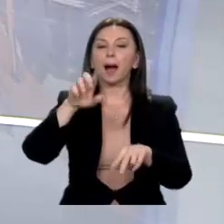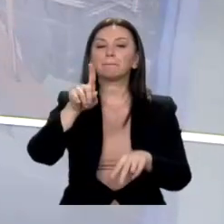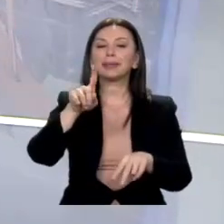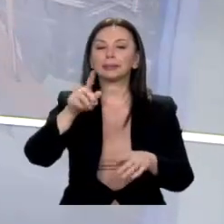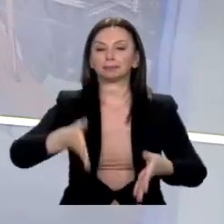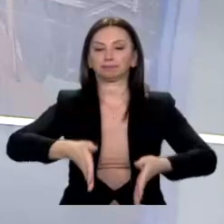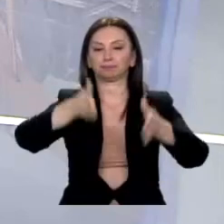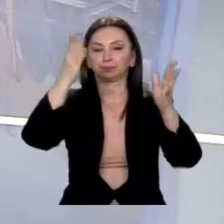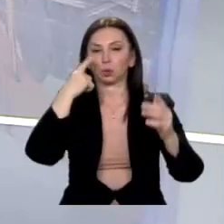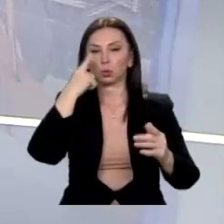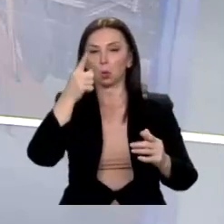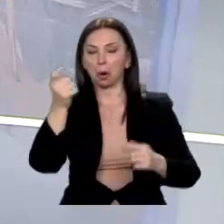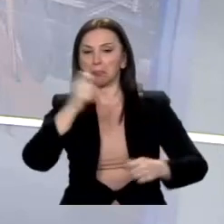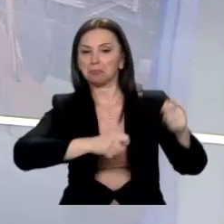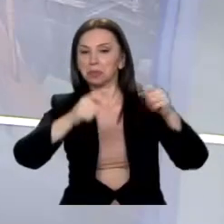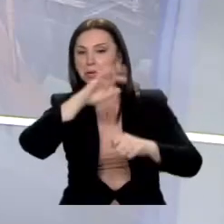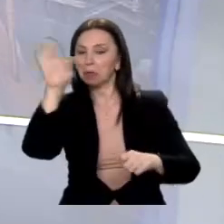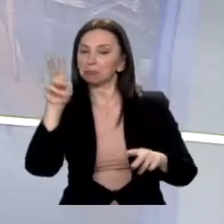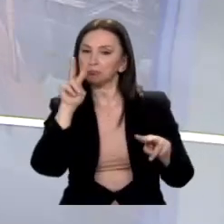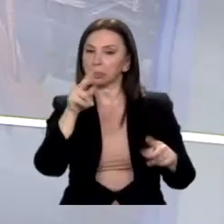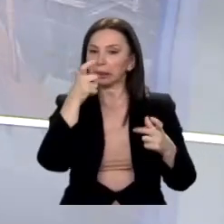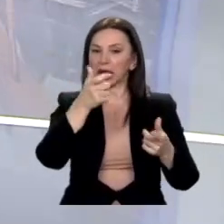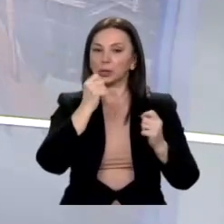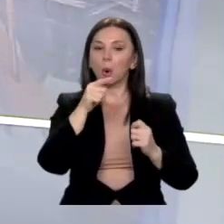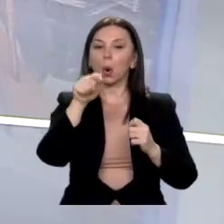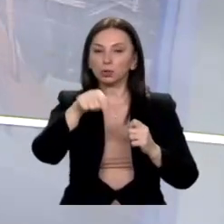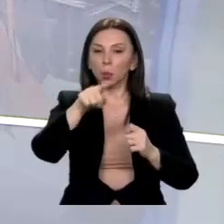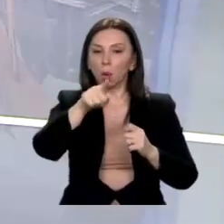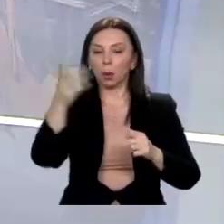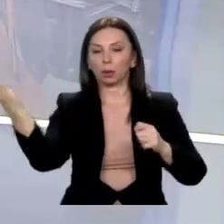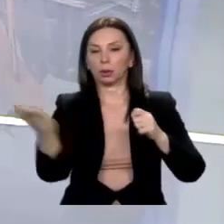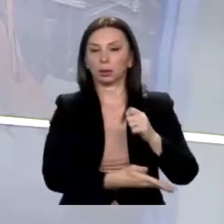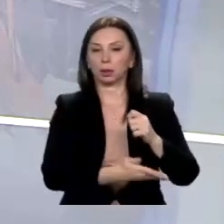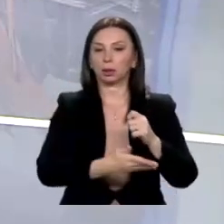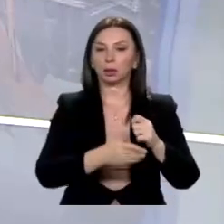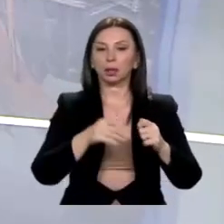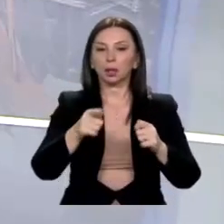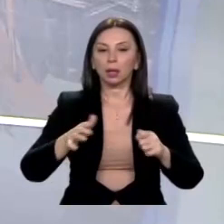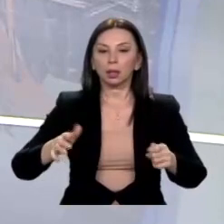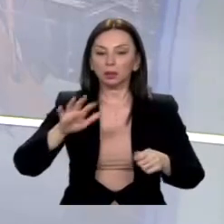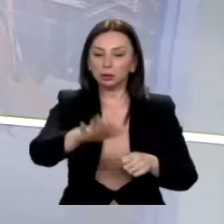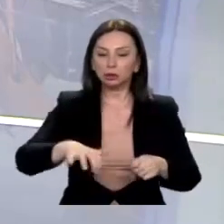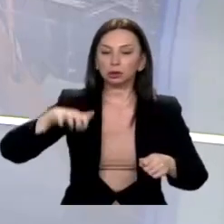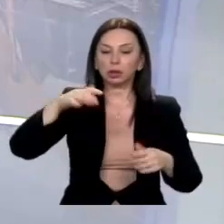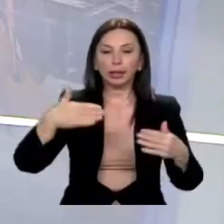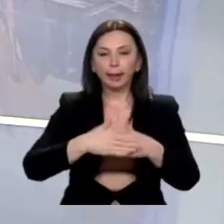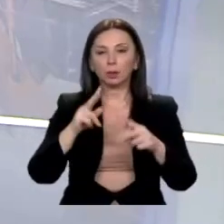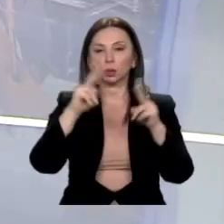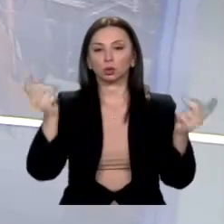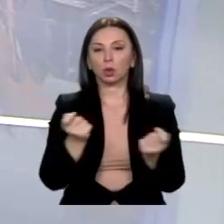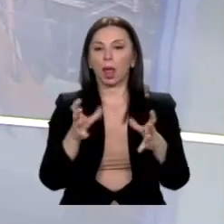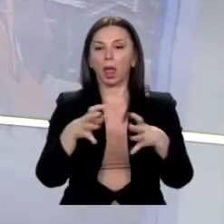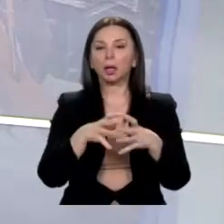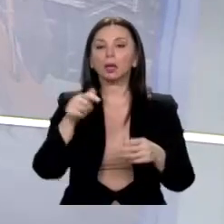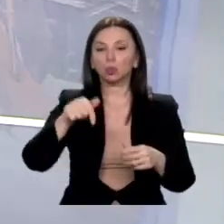herhalde. Mimarisiyle çok büyük ilgi çeken o bina şimdi yıkılıyor sevgili seyirciler. İş makineleri gece gündüz çalışmaya başladı.